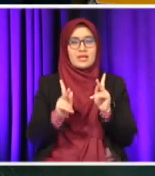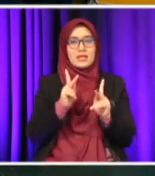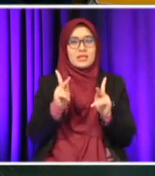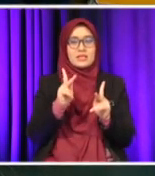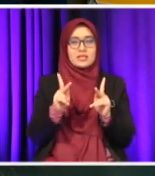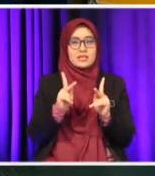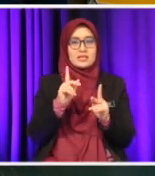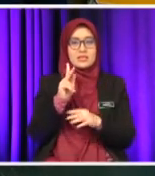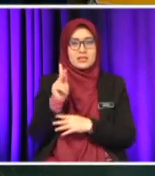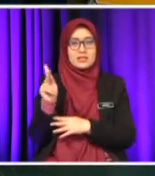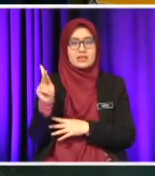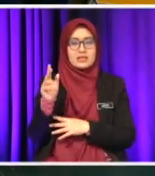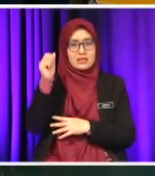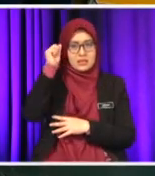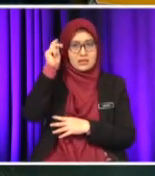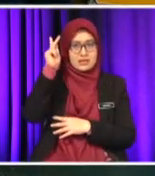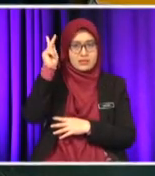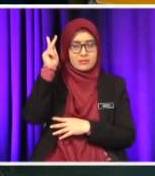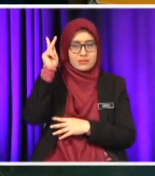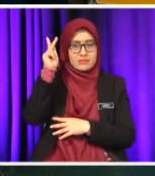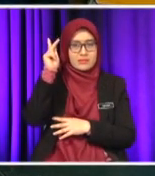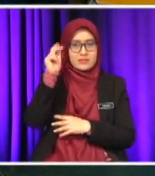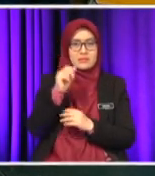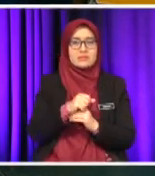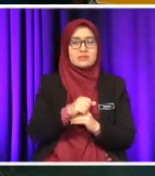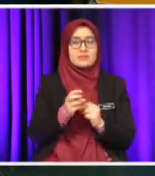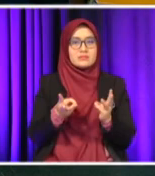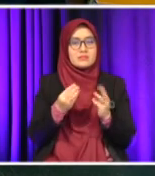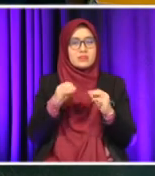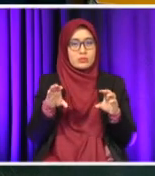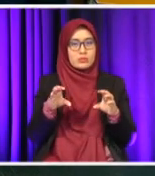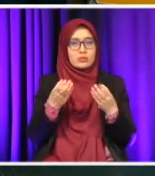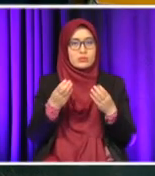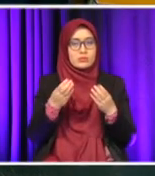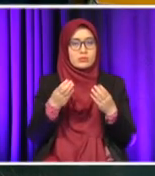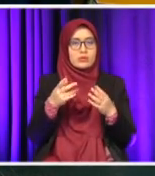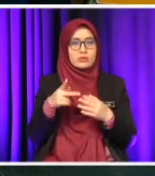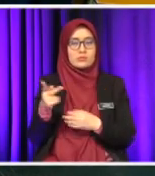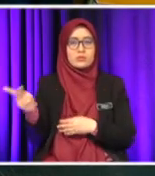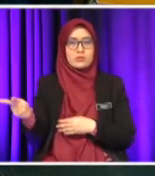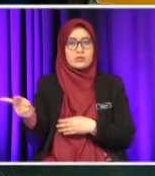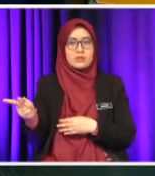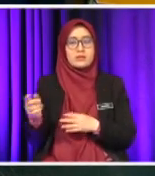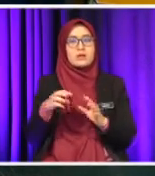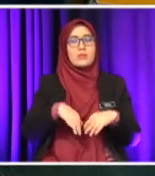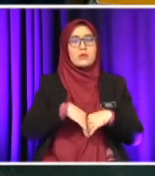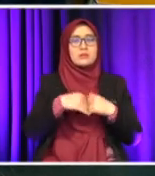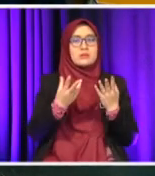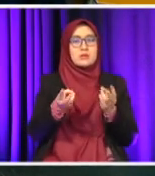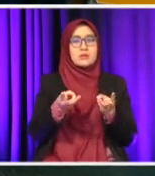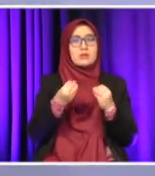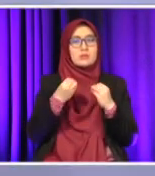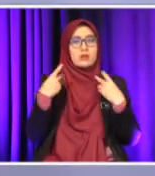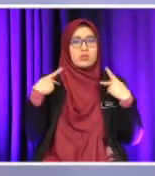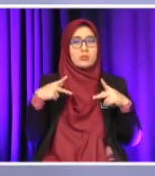mencapai impian bukan pakai saja tapi menghasilkan produk tadi macam mana kemana mau masakannya